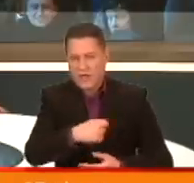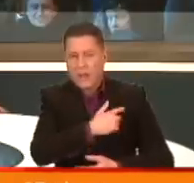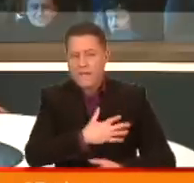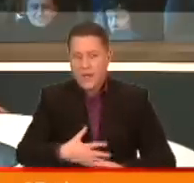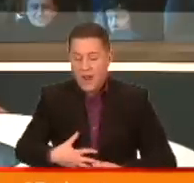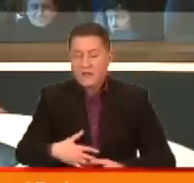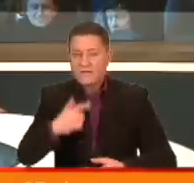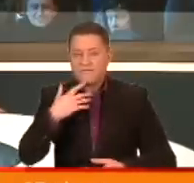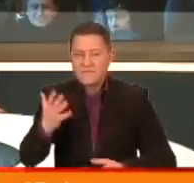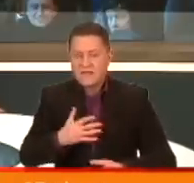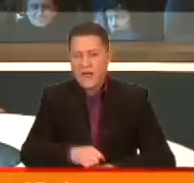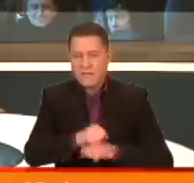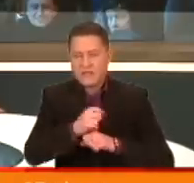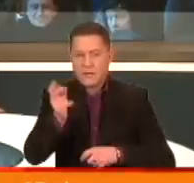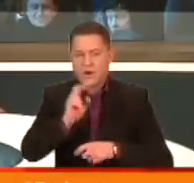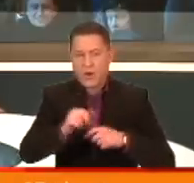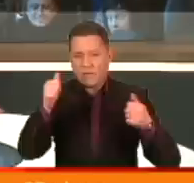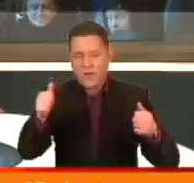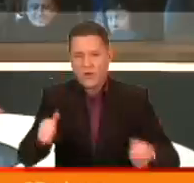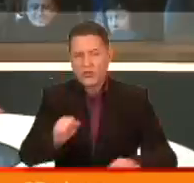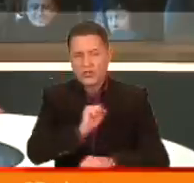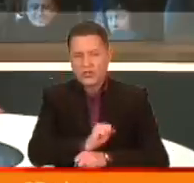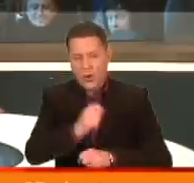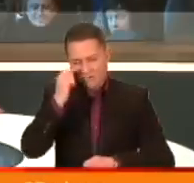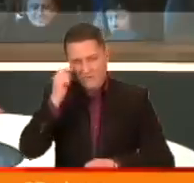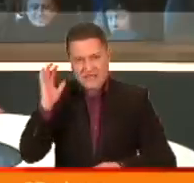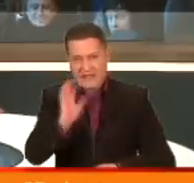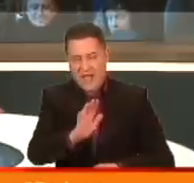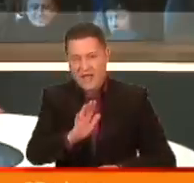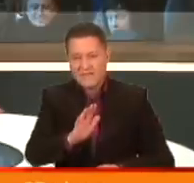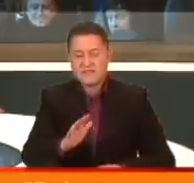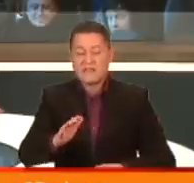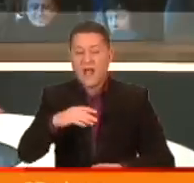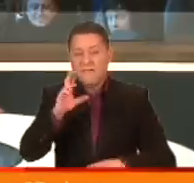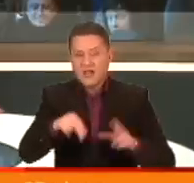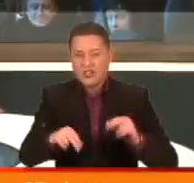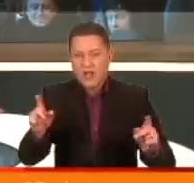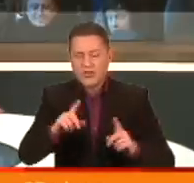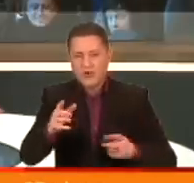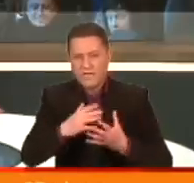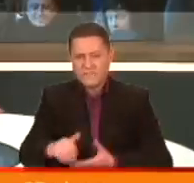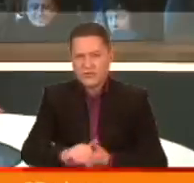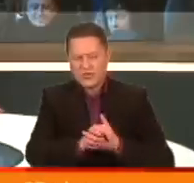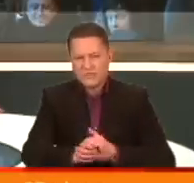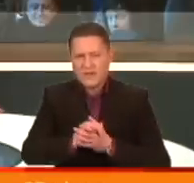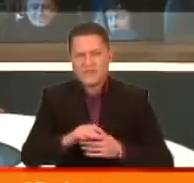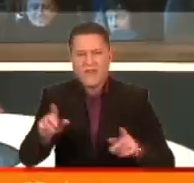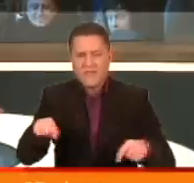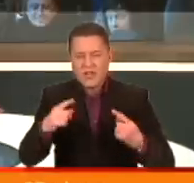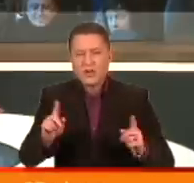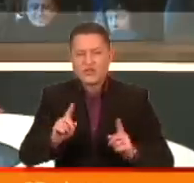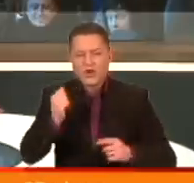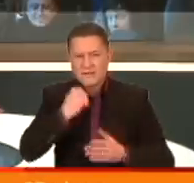люди приходять із плакатами «Стоп, ненависть», бо вважають, у суспільстві відродилося дещо старе і дуже небезпечне.